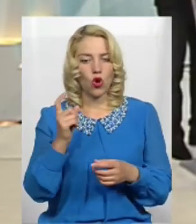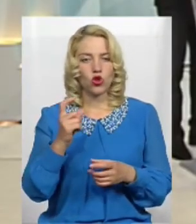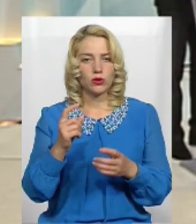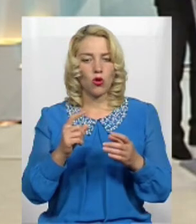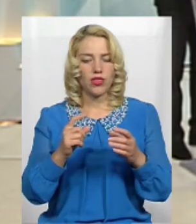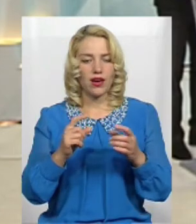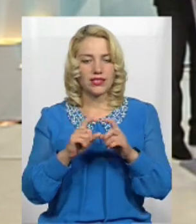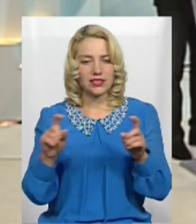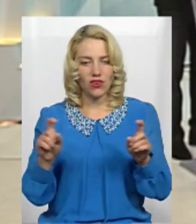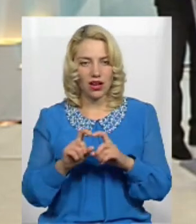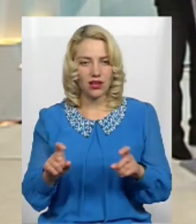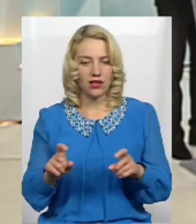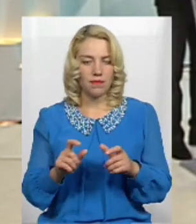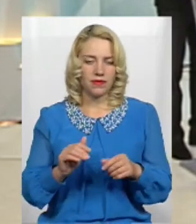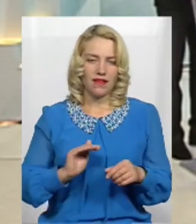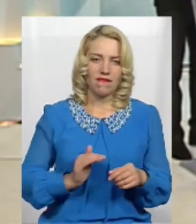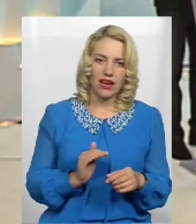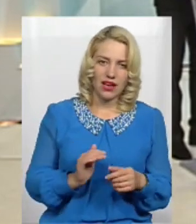господарствах, чи фермерських, чи